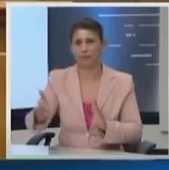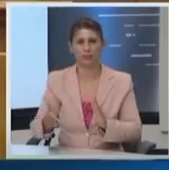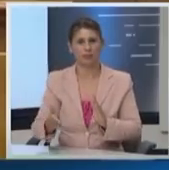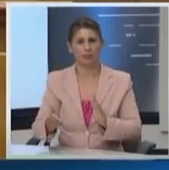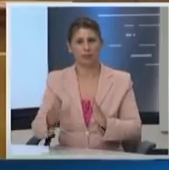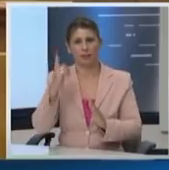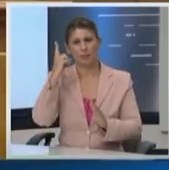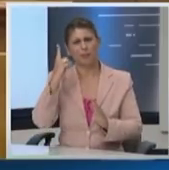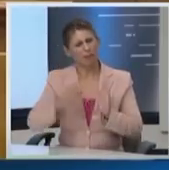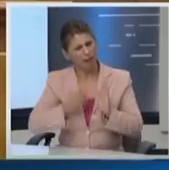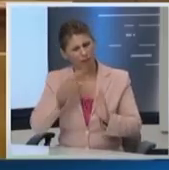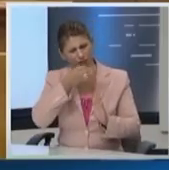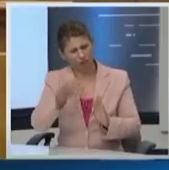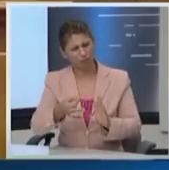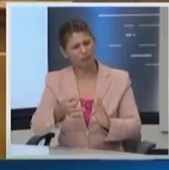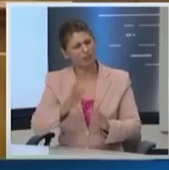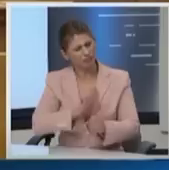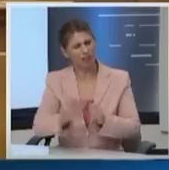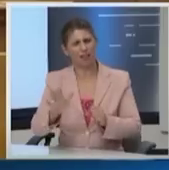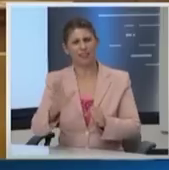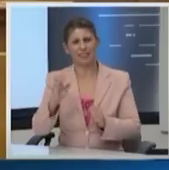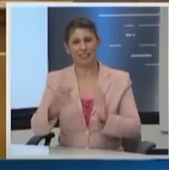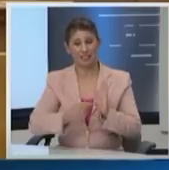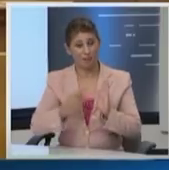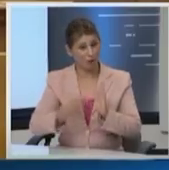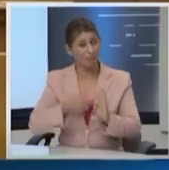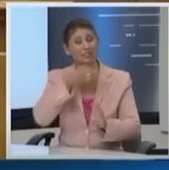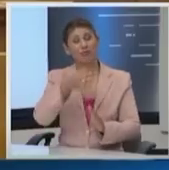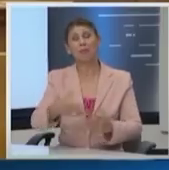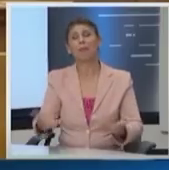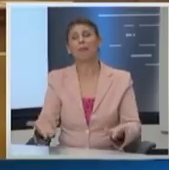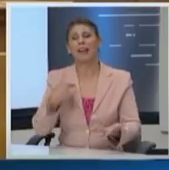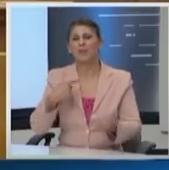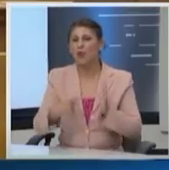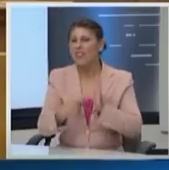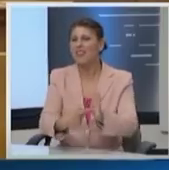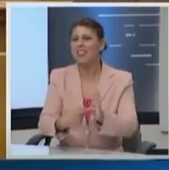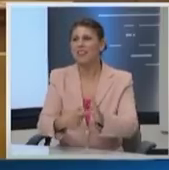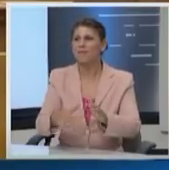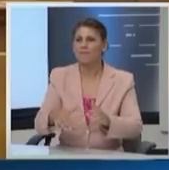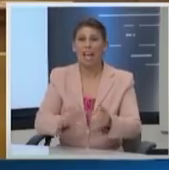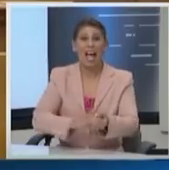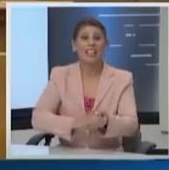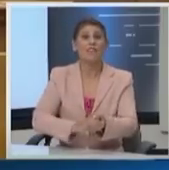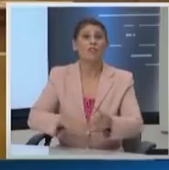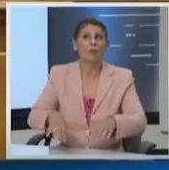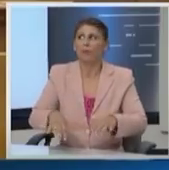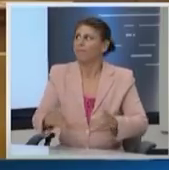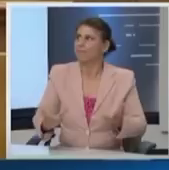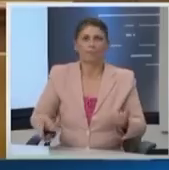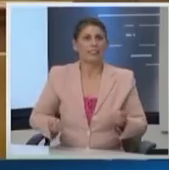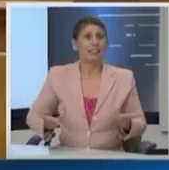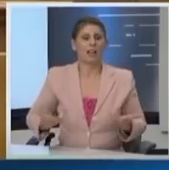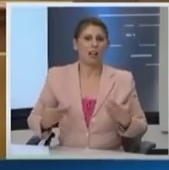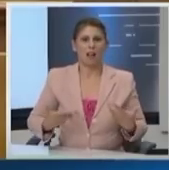και μια φορά να το πείτε φτάνει, δεν χρειάζεται να το παραλαμβάνετε 40 φορές. Είναι ένδειξη της αμηχανίας και του εκνευρισμού σας αυτό.